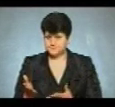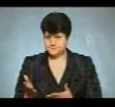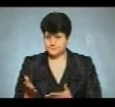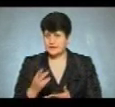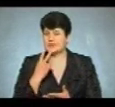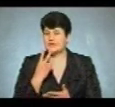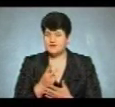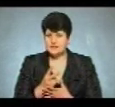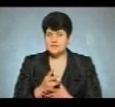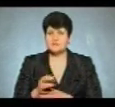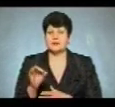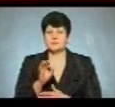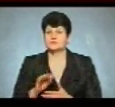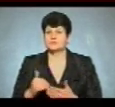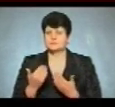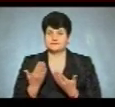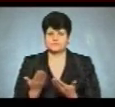Дивіться у випуску.